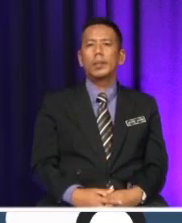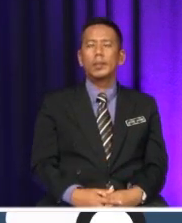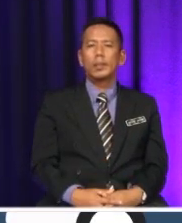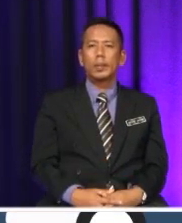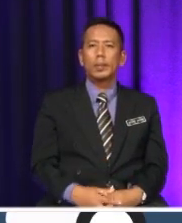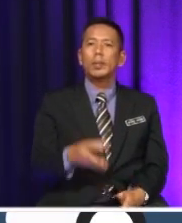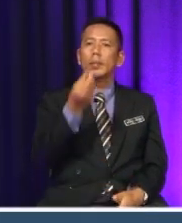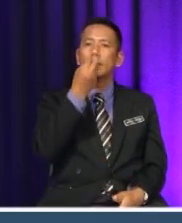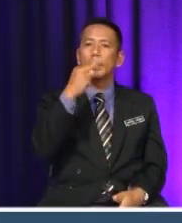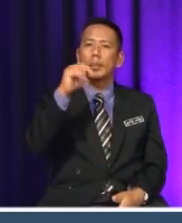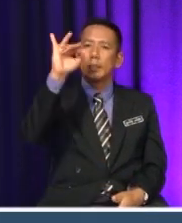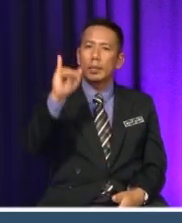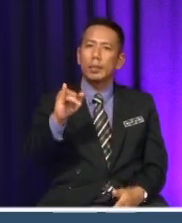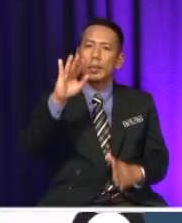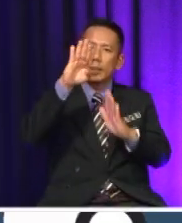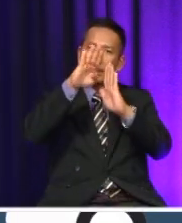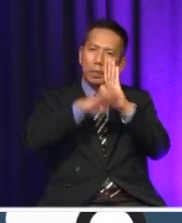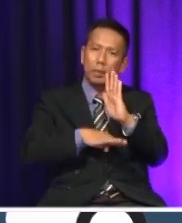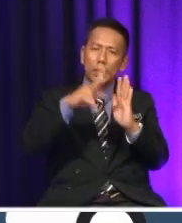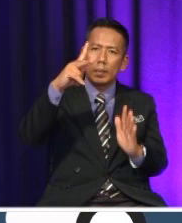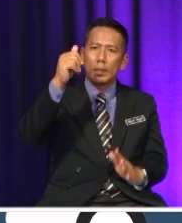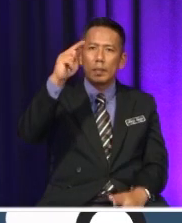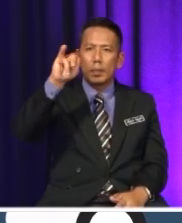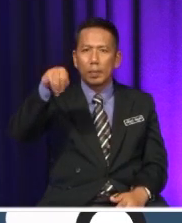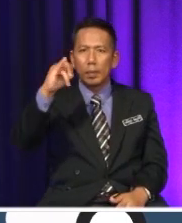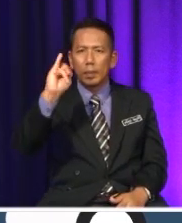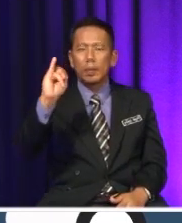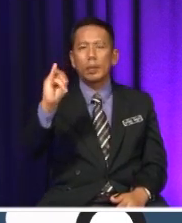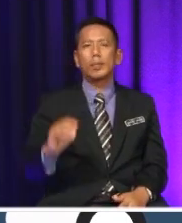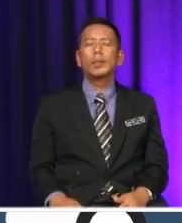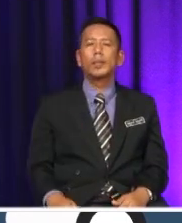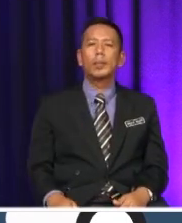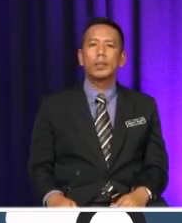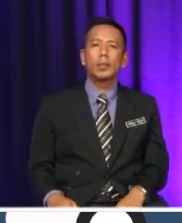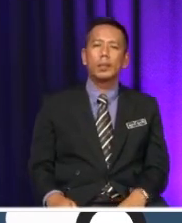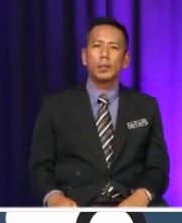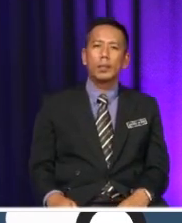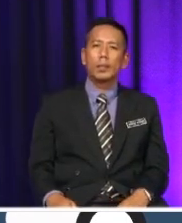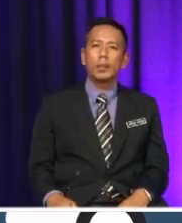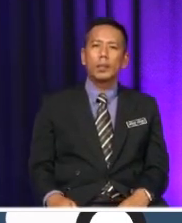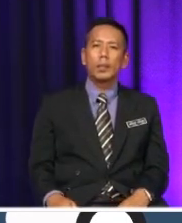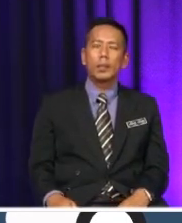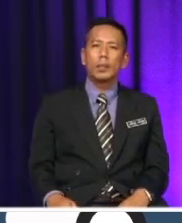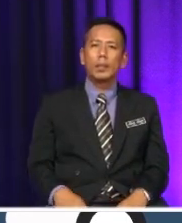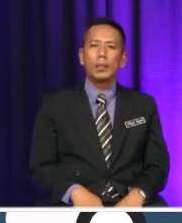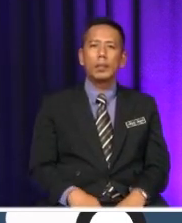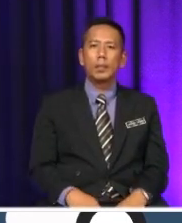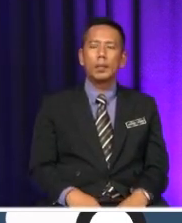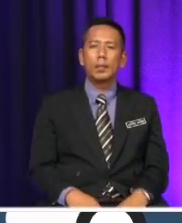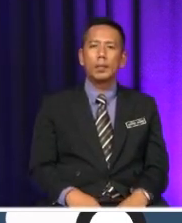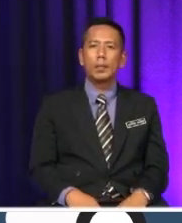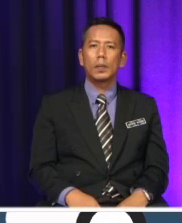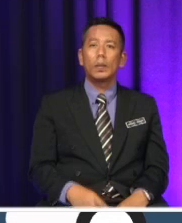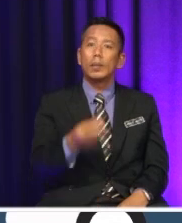makanan yang kurang kanji seperti nasi perak Oh oke bagus lagi apa Lagi cirinya